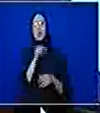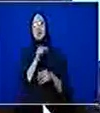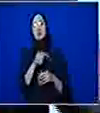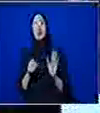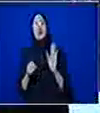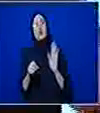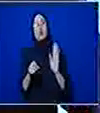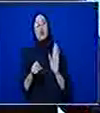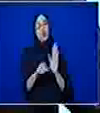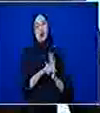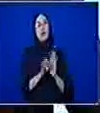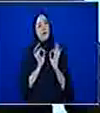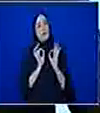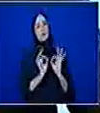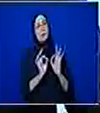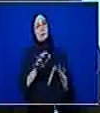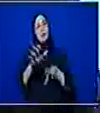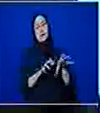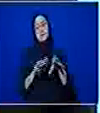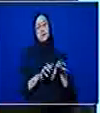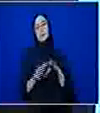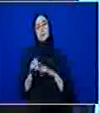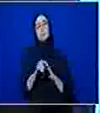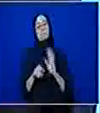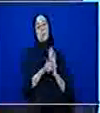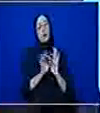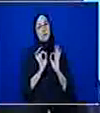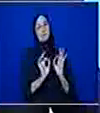kurang tepat sebagai strategi, ya. Jadi